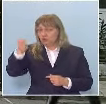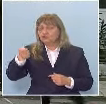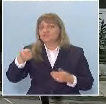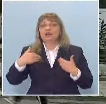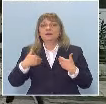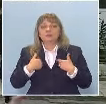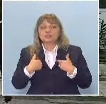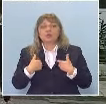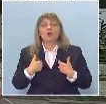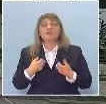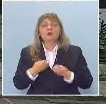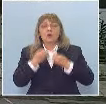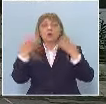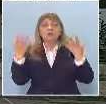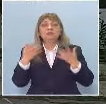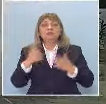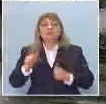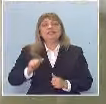пазим тяхното наследство.